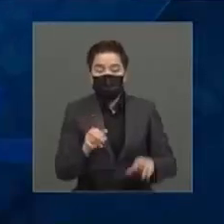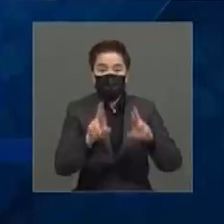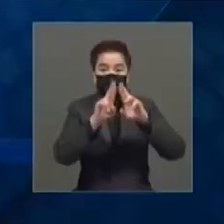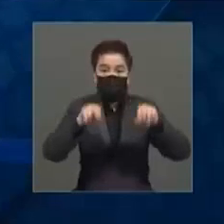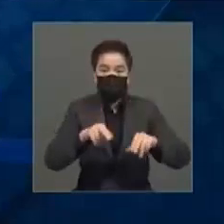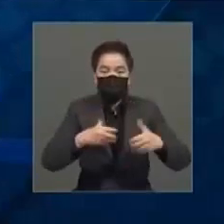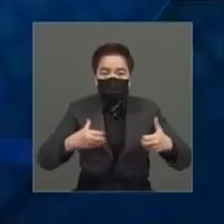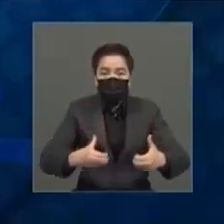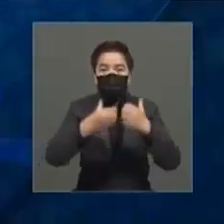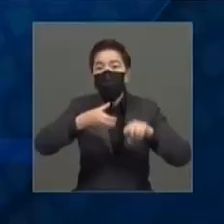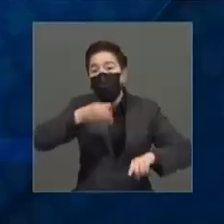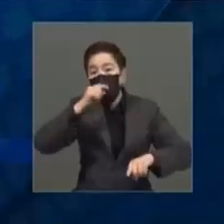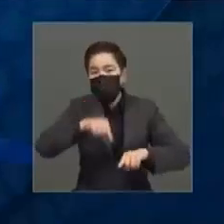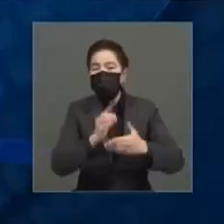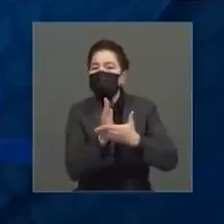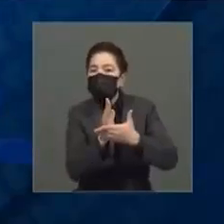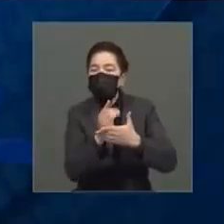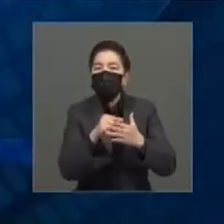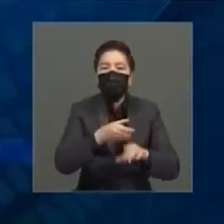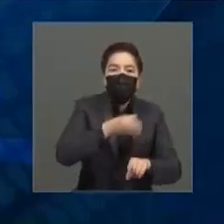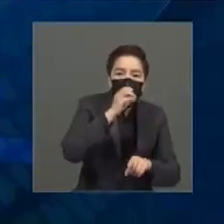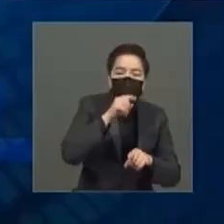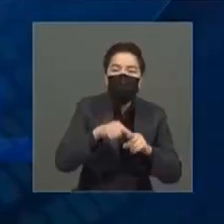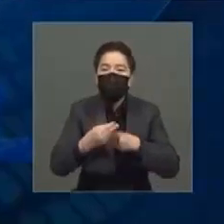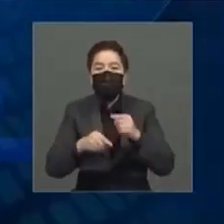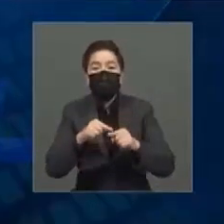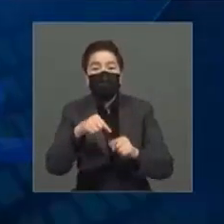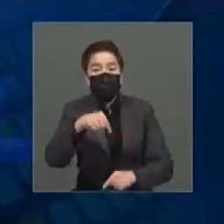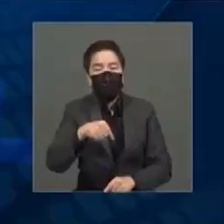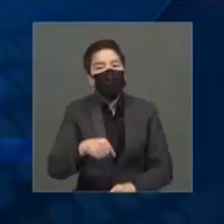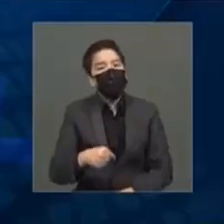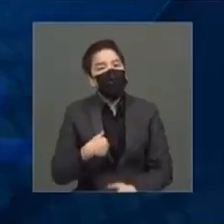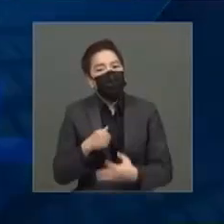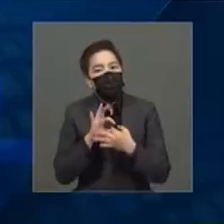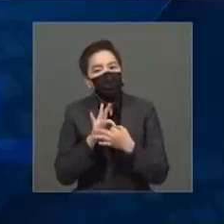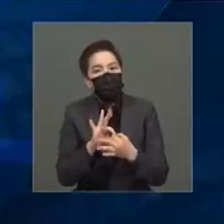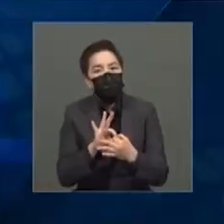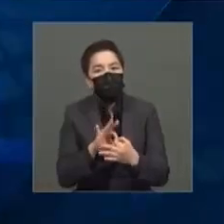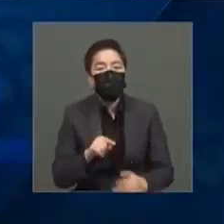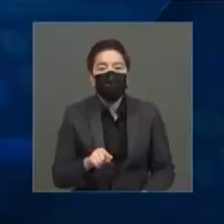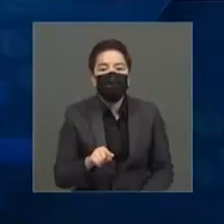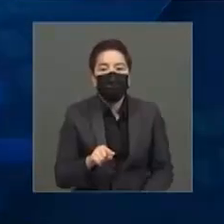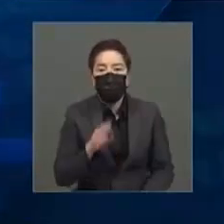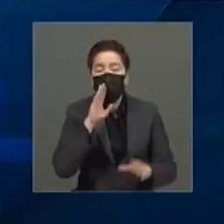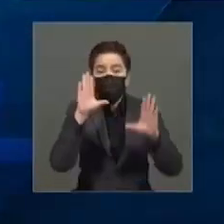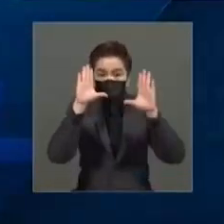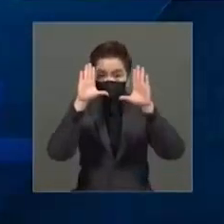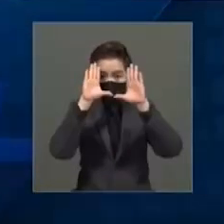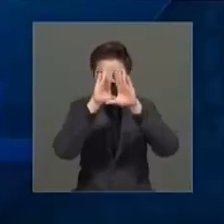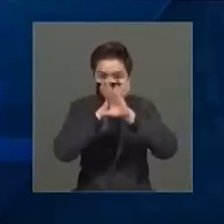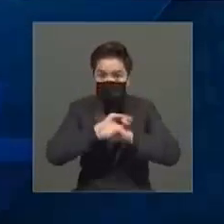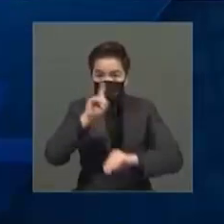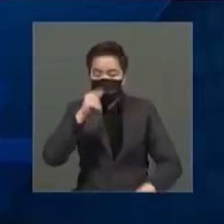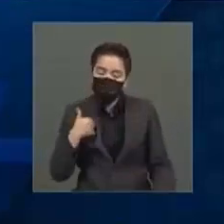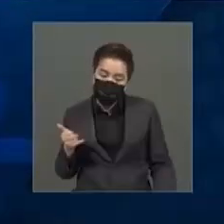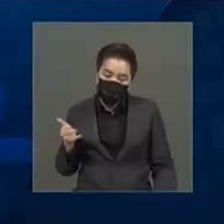กินดื่มสังสรรในร้านอาหารกึ่งผับบาร์เหล่านี้เนี่ยก็จะมีความน่าเป็นห่วงก็คือในคืนนึงที่ไป